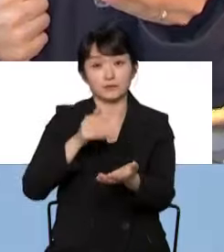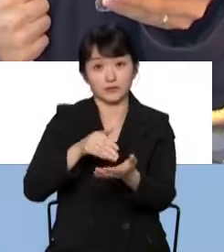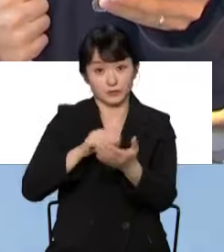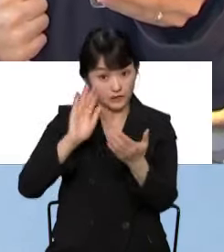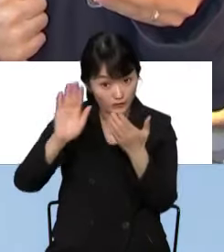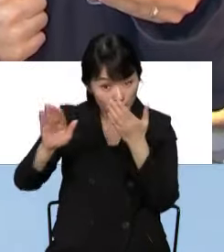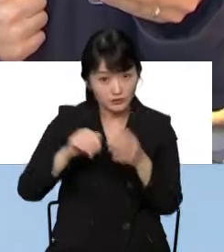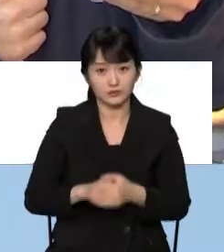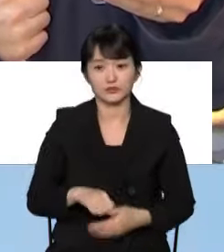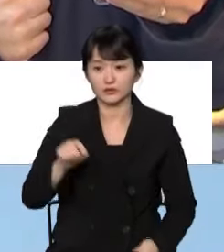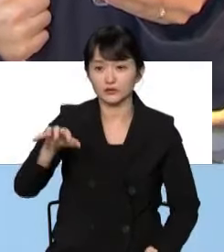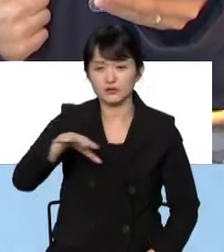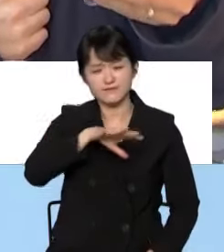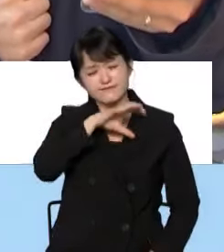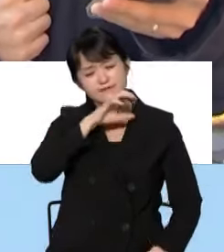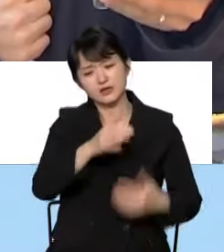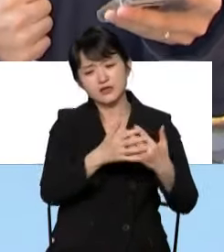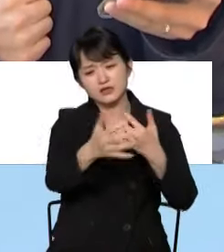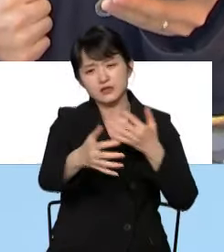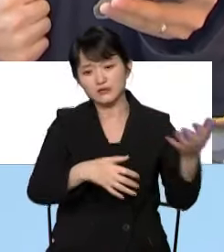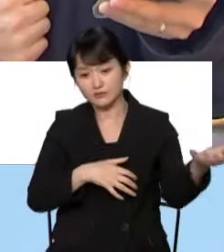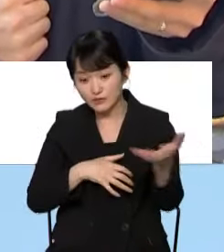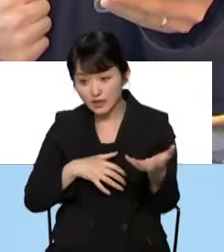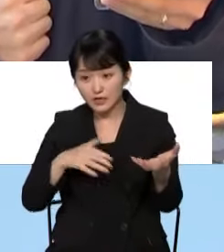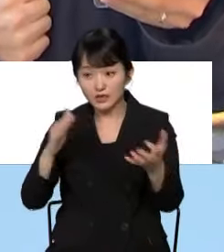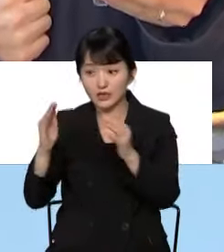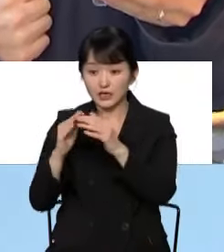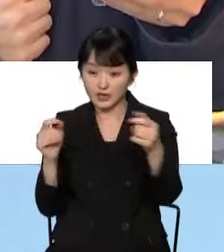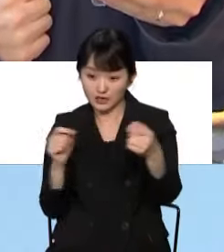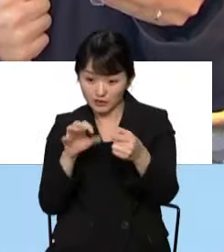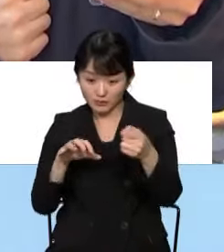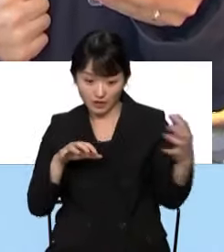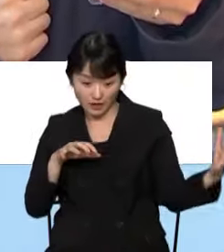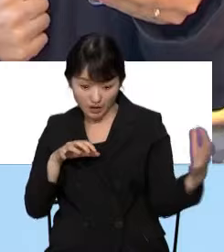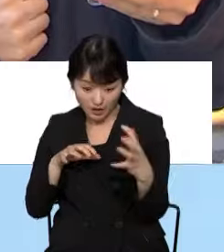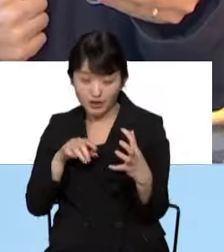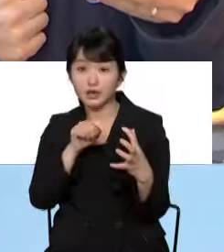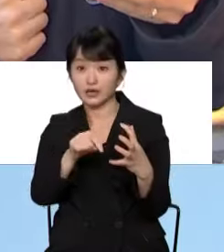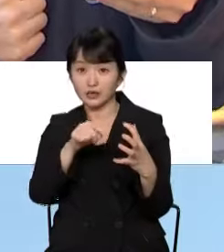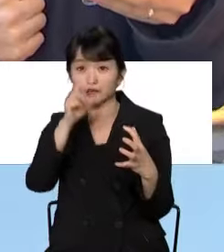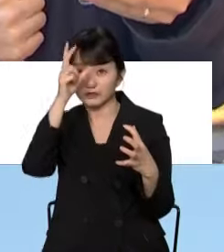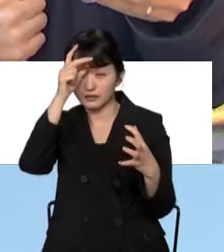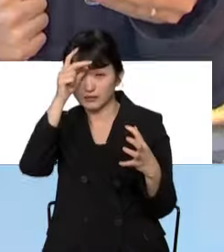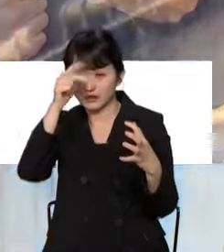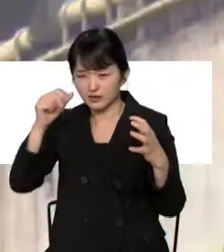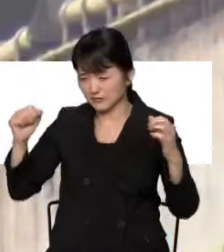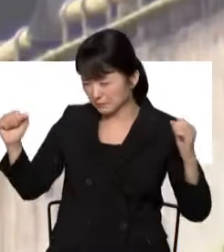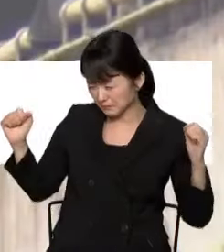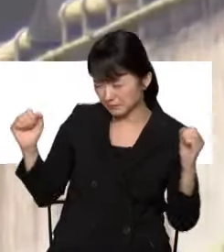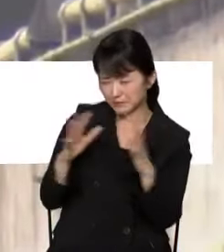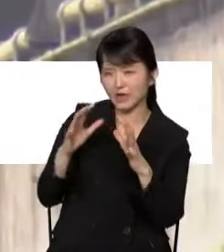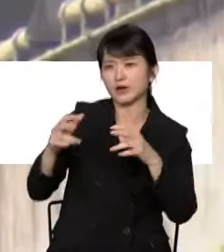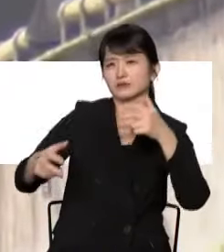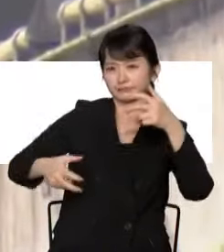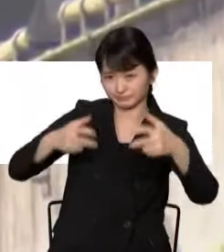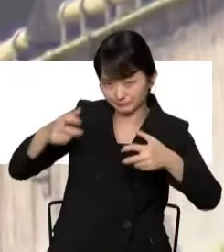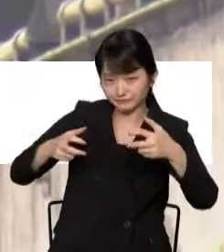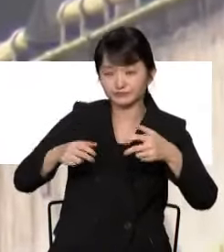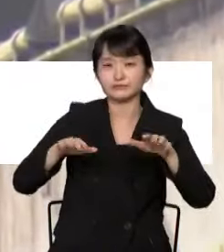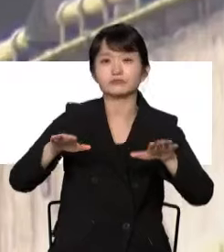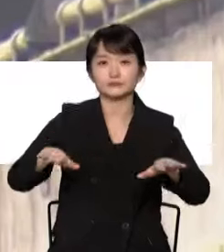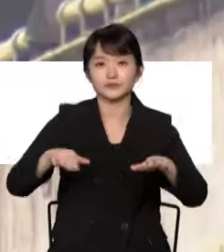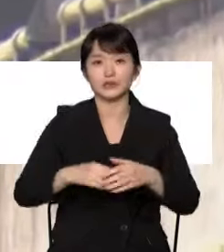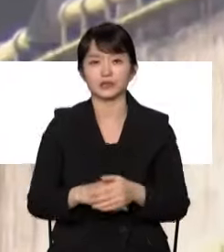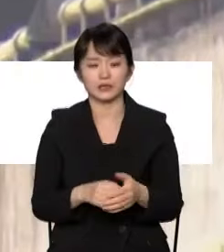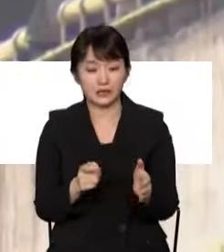이곳에 항의하는 시위대들이 관저 주변으로 몰려드는 일이 있었는데 이때 경찰과 대치가 벌어졌습니다. 그래서 오늘도